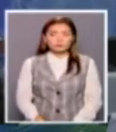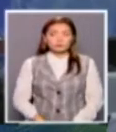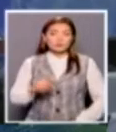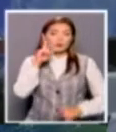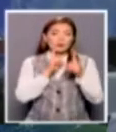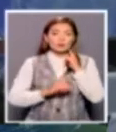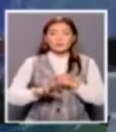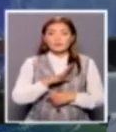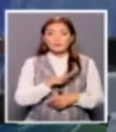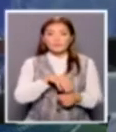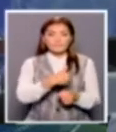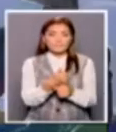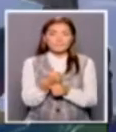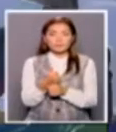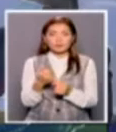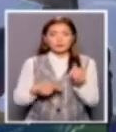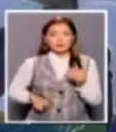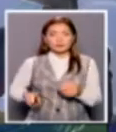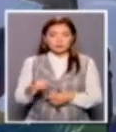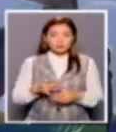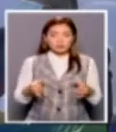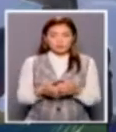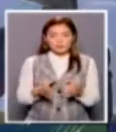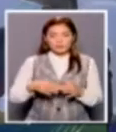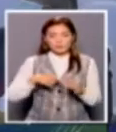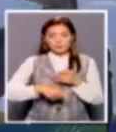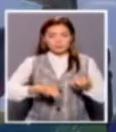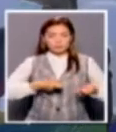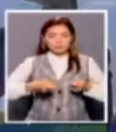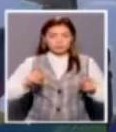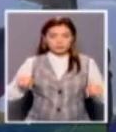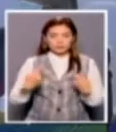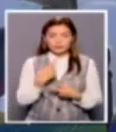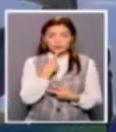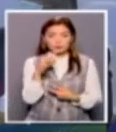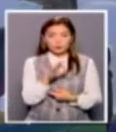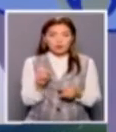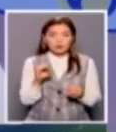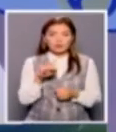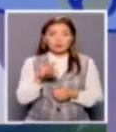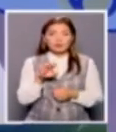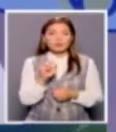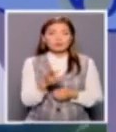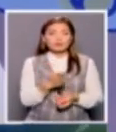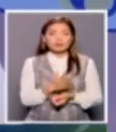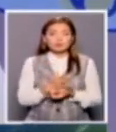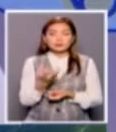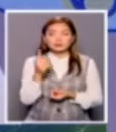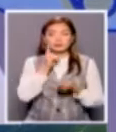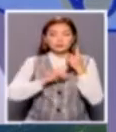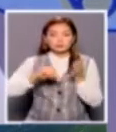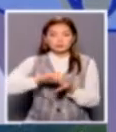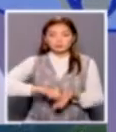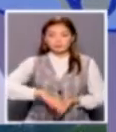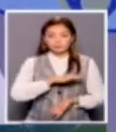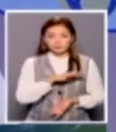Заседание проходило под председательством начальника районного отдела внутренней политики и развития языков Арманбека Махмутова. Также на совещании